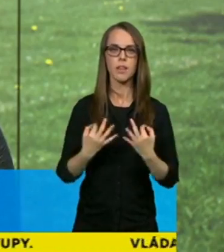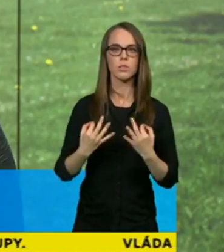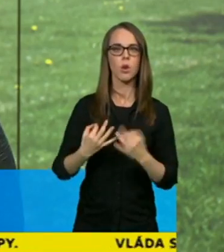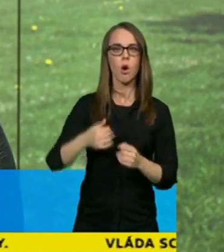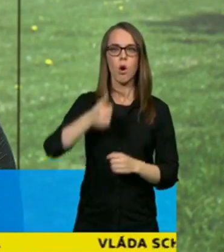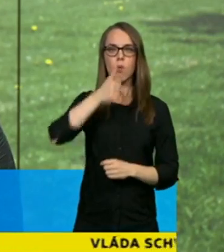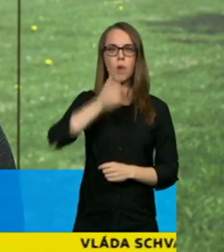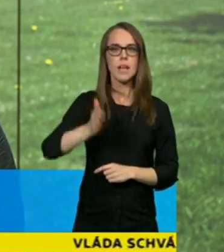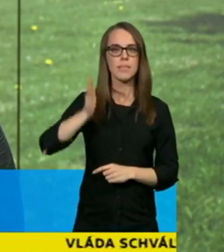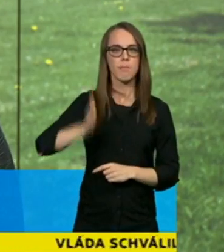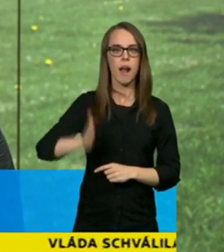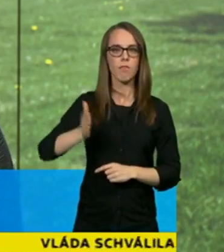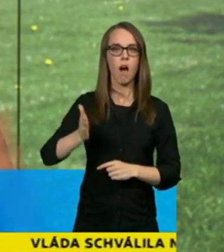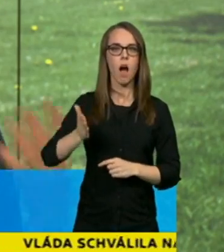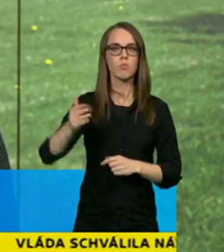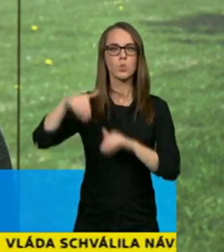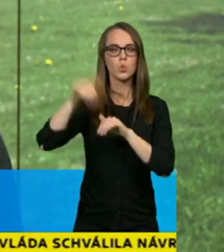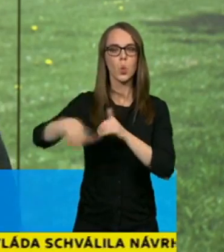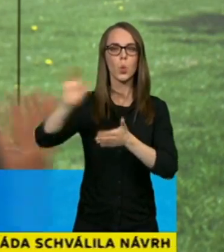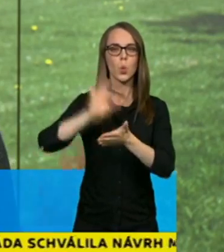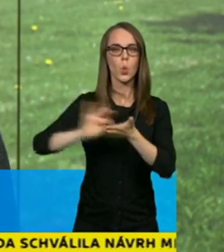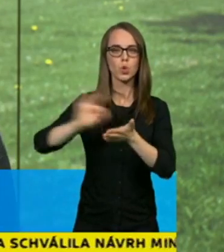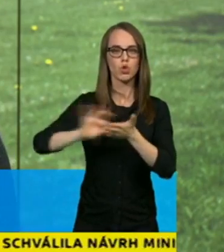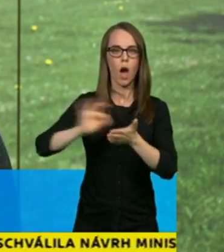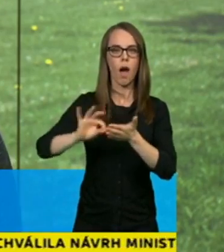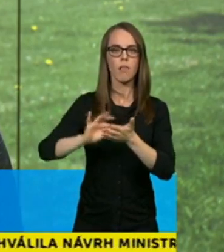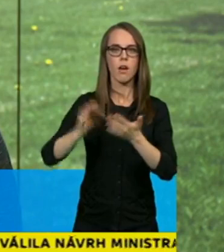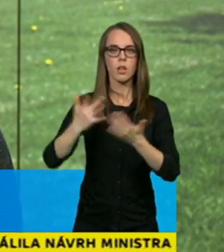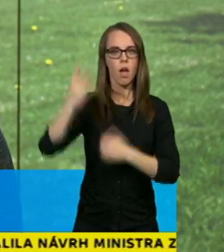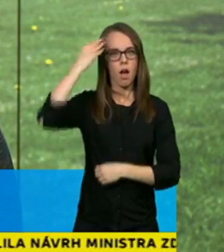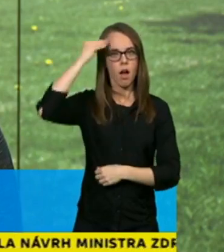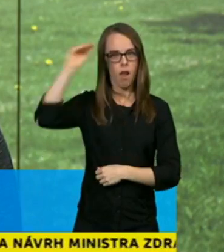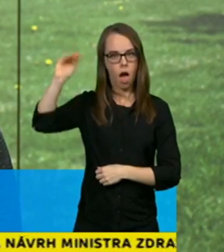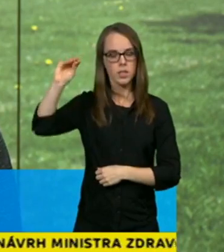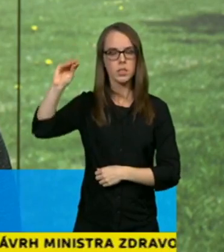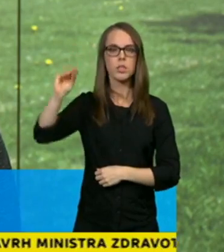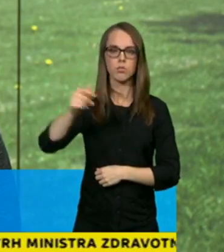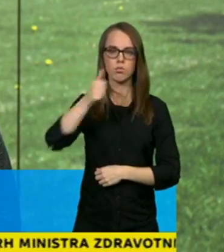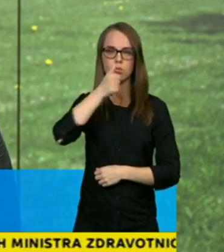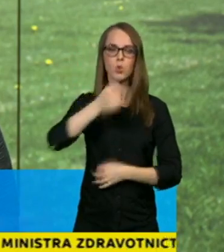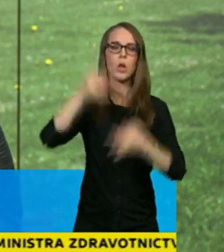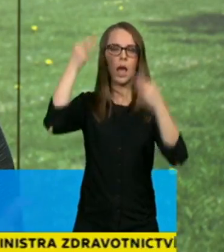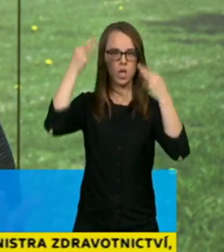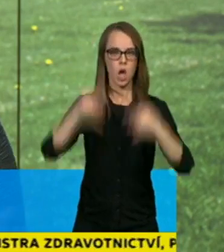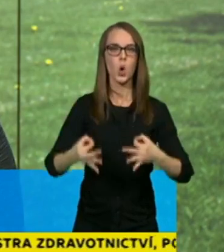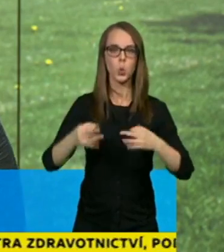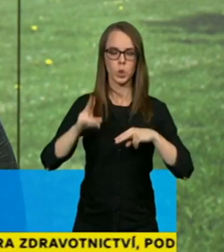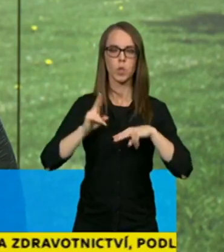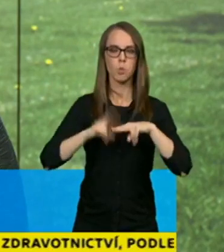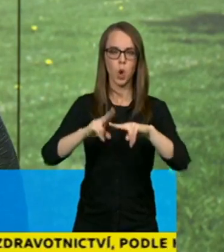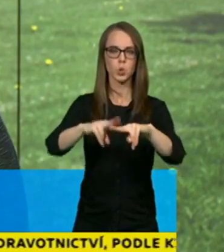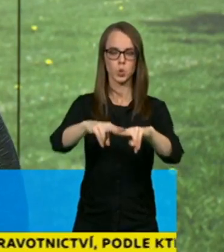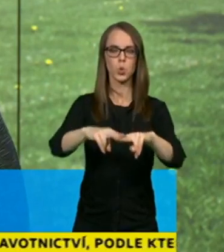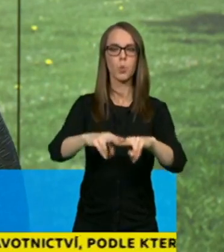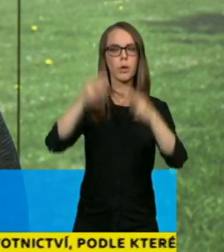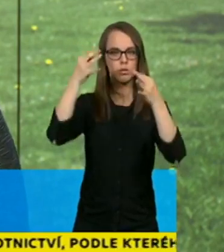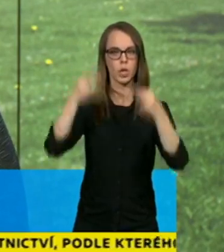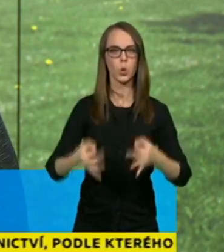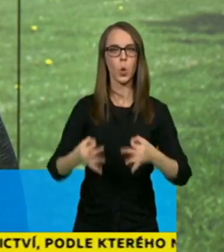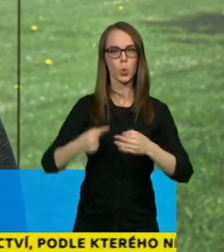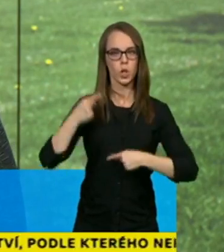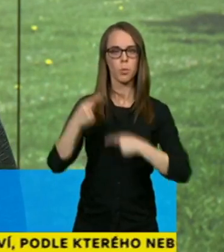znamená ta správa v rámci EU se značně zjednodušuje. To já si bych řekla